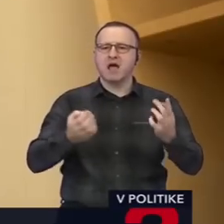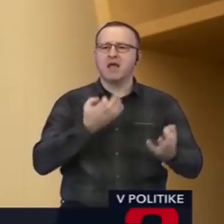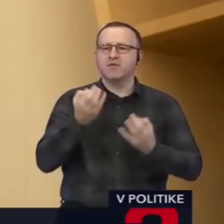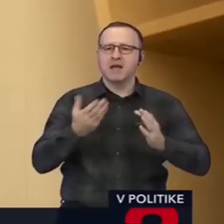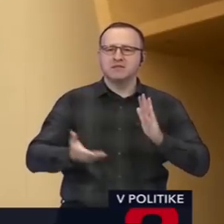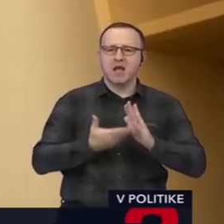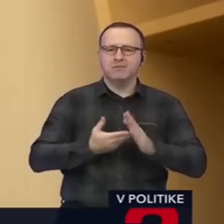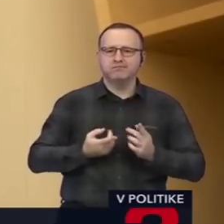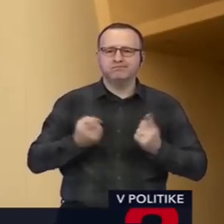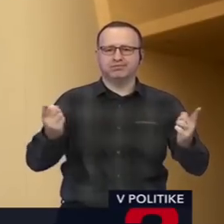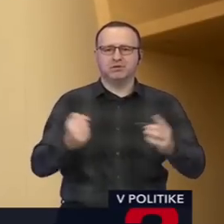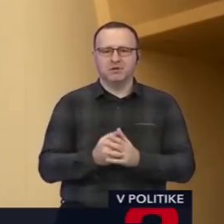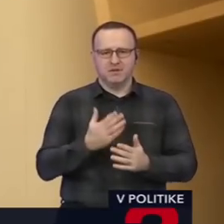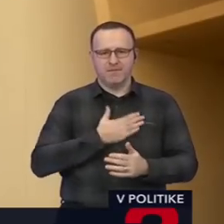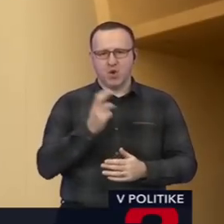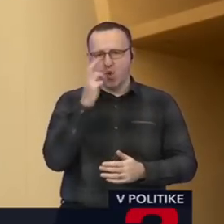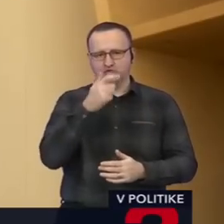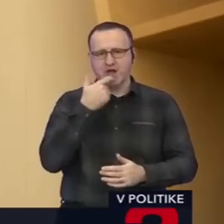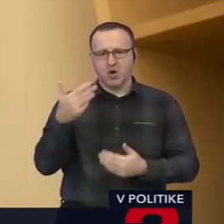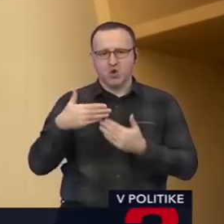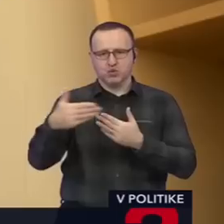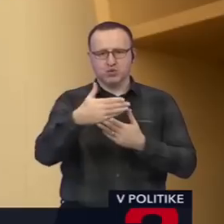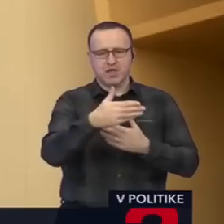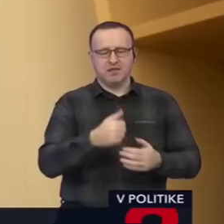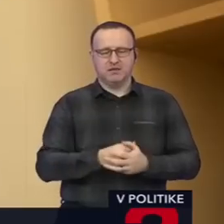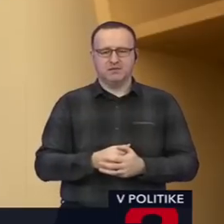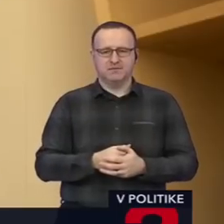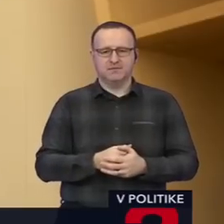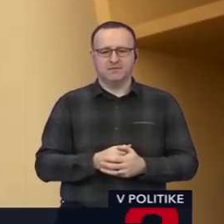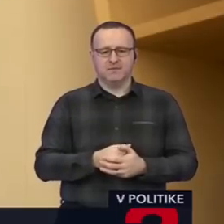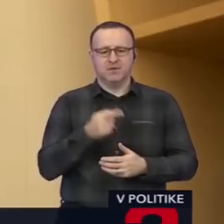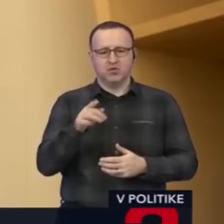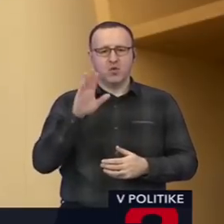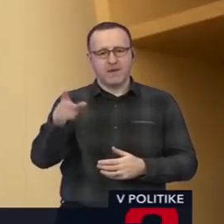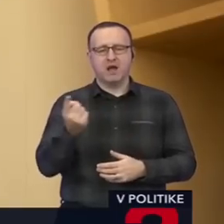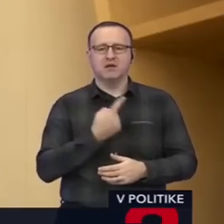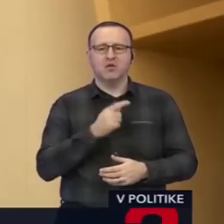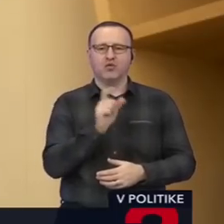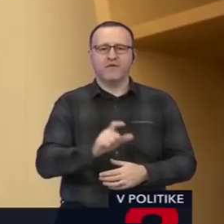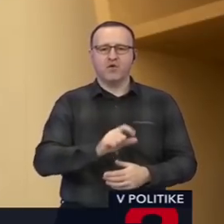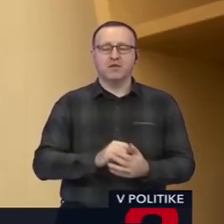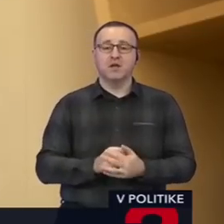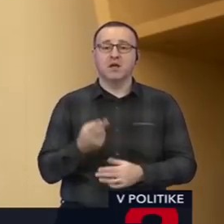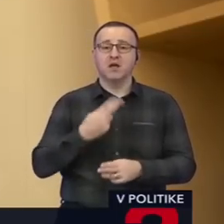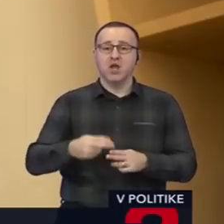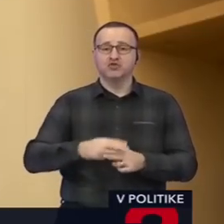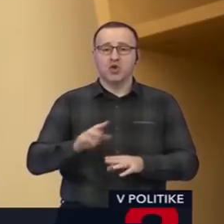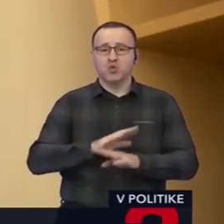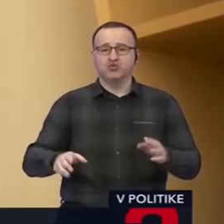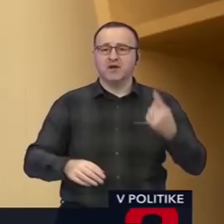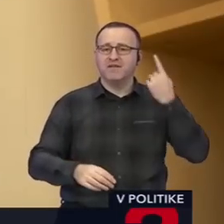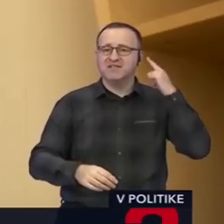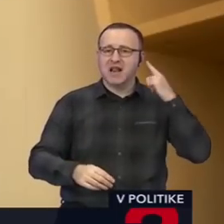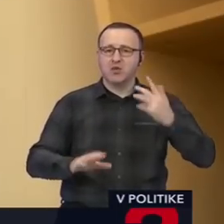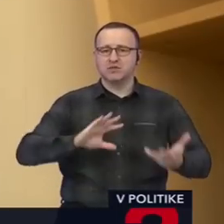sme fakt na tom horšie ako naši susedia, tak to má svoje konkrétne dôvody. Tie riešenia sú už spomínaná vzdelanostná